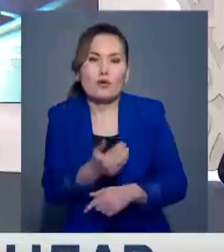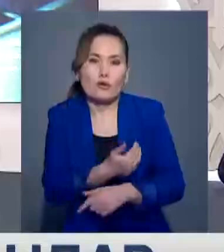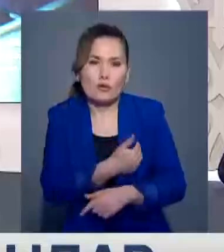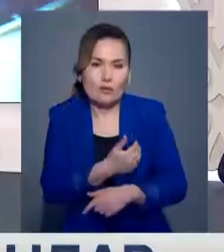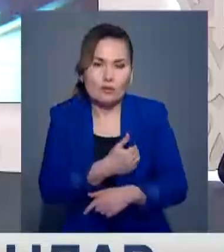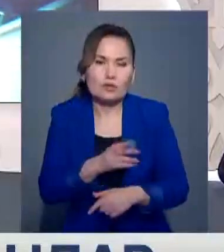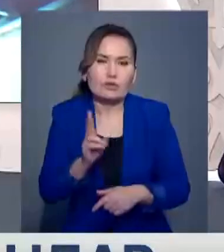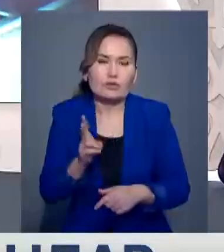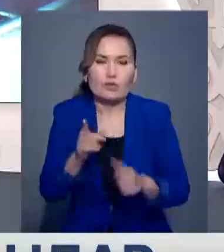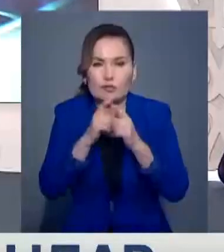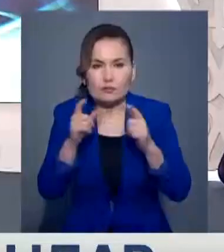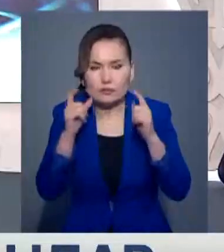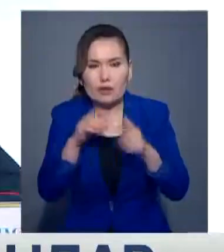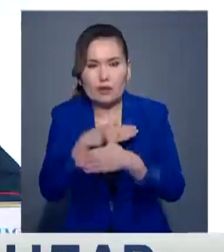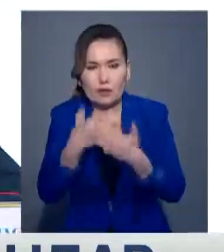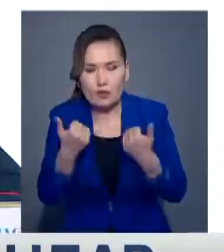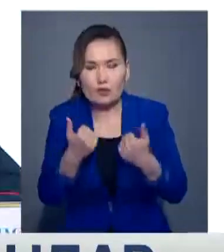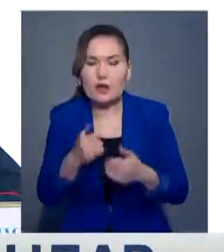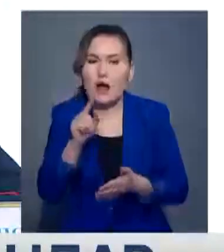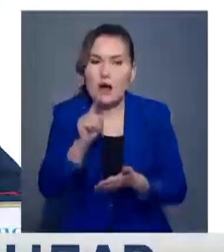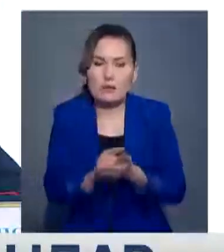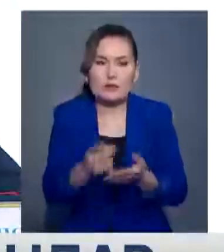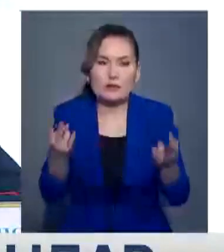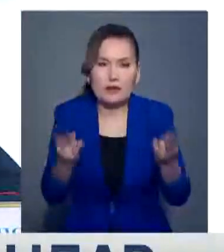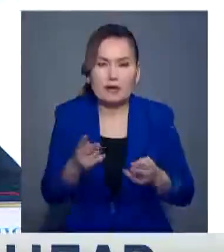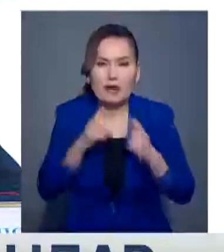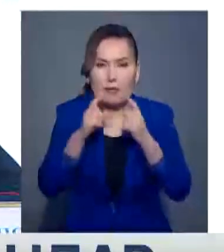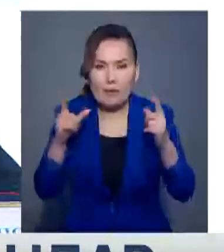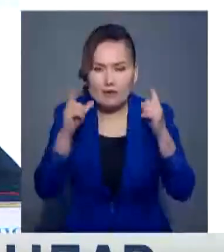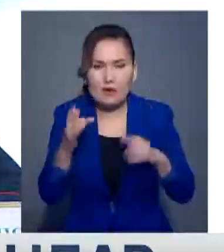керек. Өйткені сіз вирустың инфекция тасымалдап,